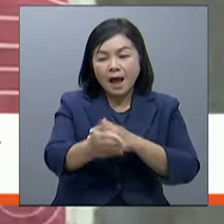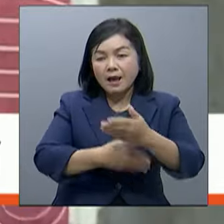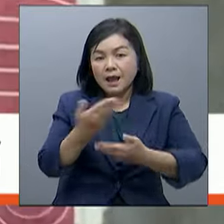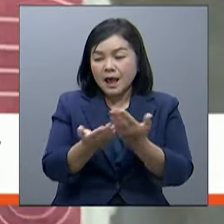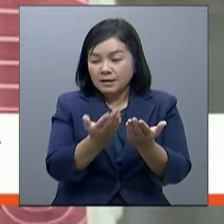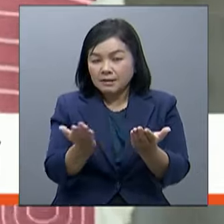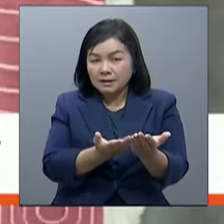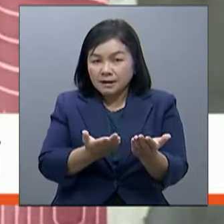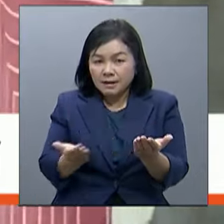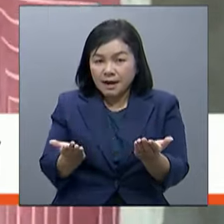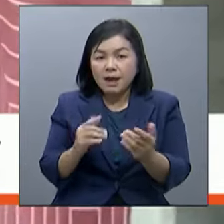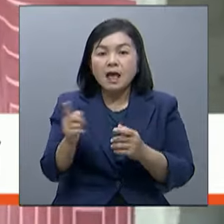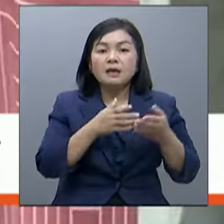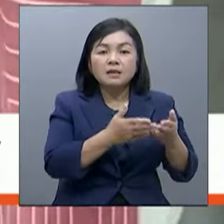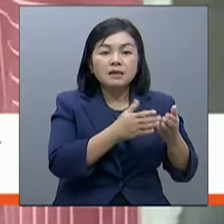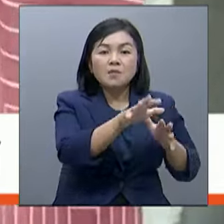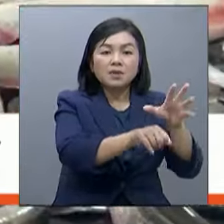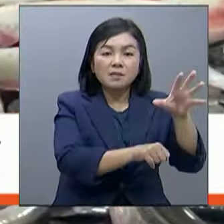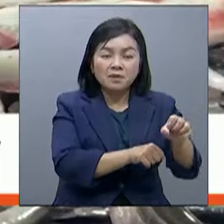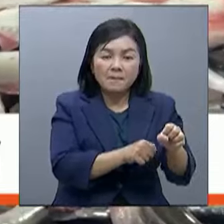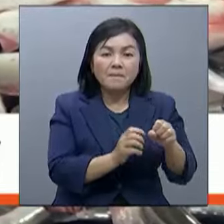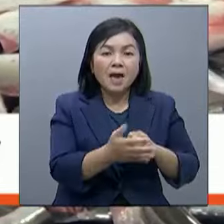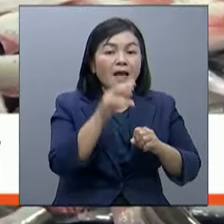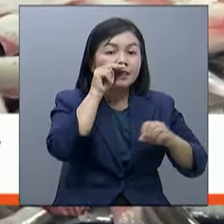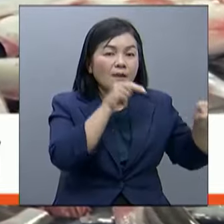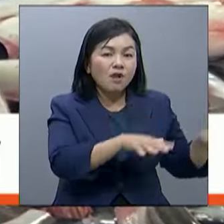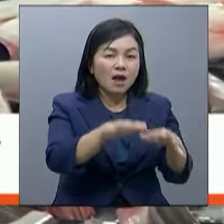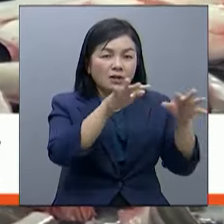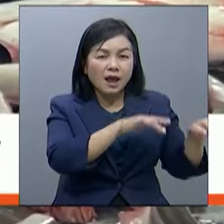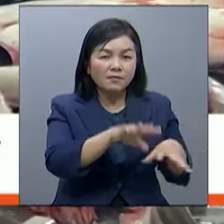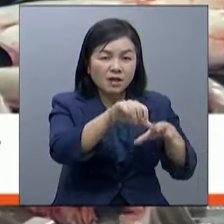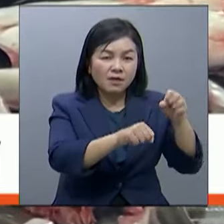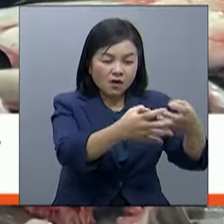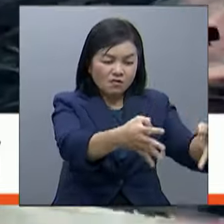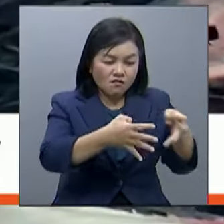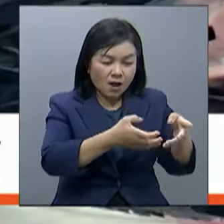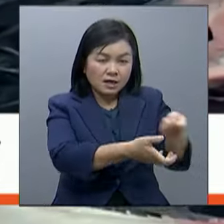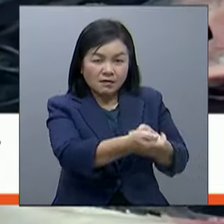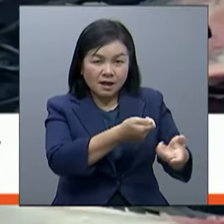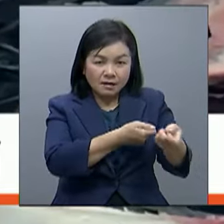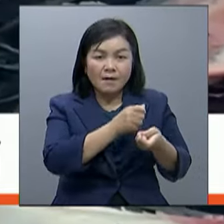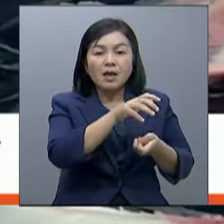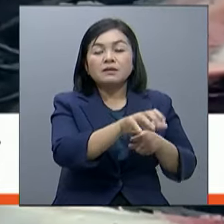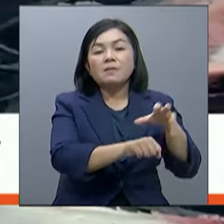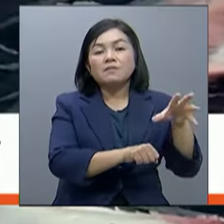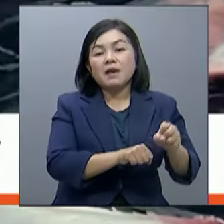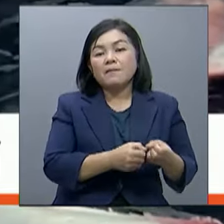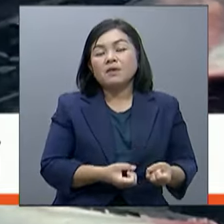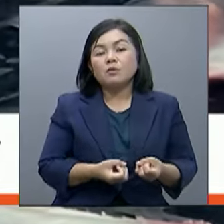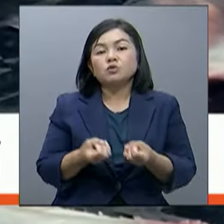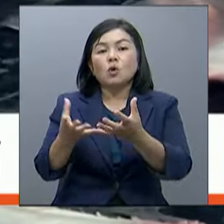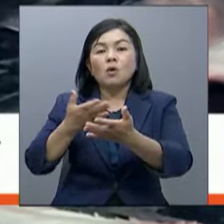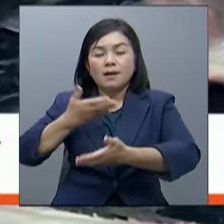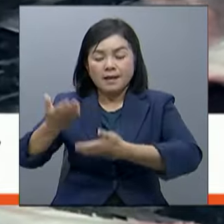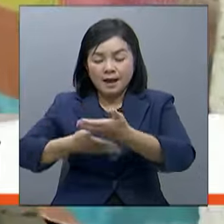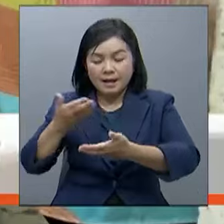ปลาที่คนเอาเรือออกไปจับในช่วงน้ำหลากที่มีน้ำเข้ามาในพื้นที่มากขึ้นนะคะแม่ค้าบอกว่าช่วง